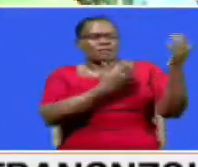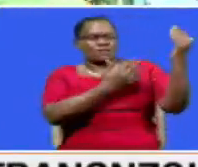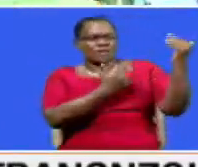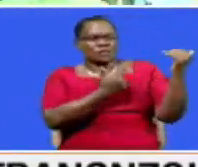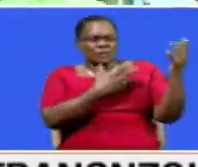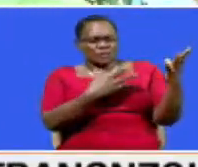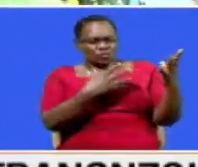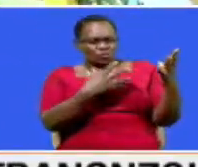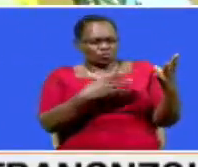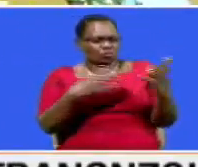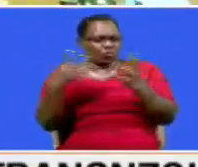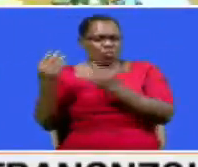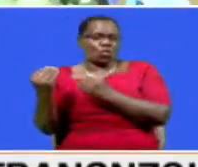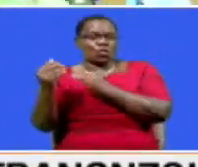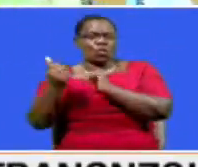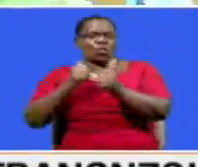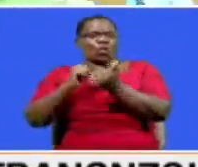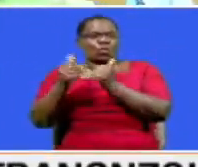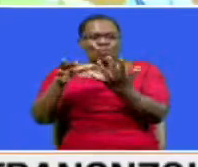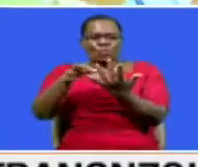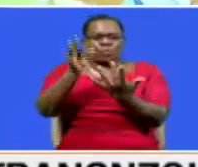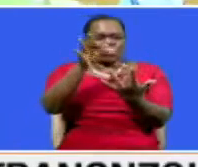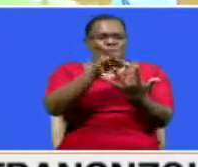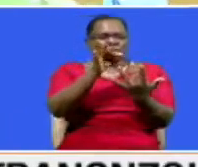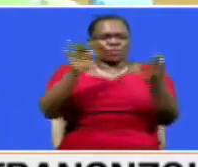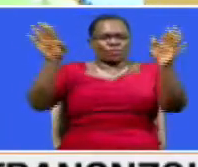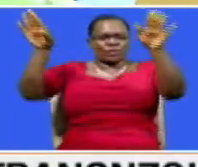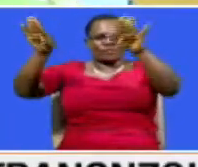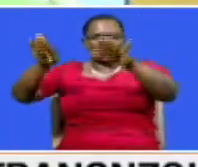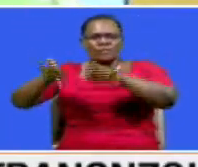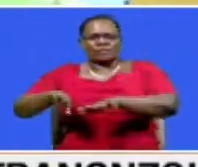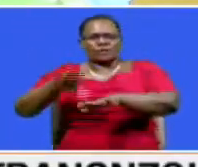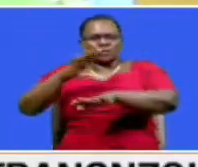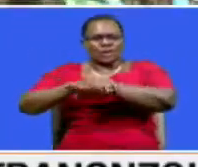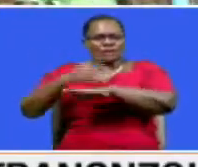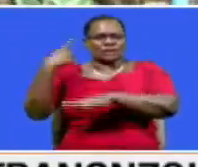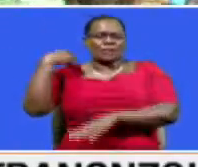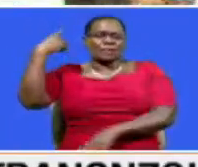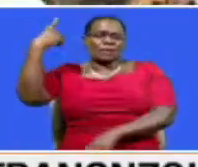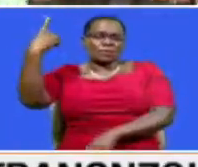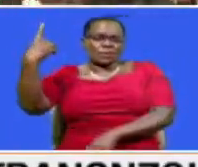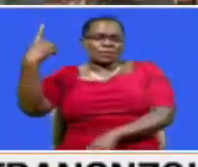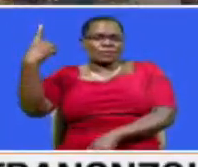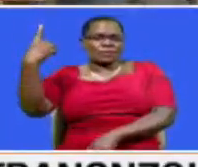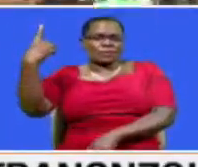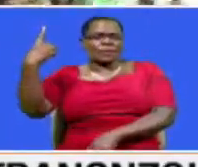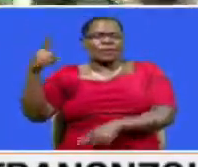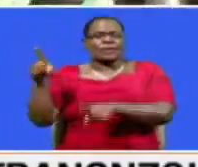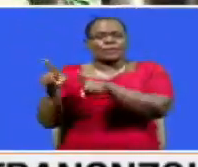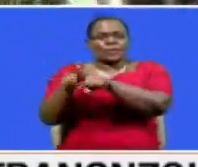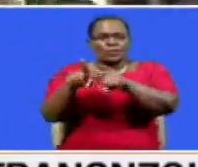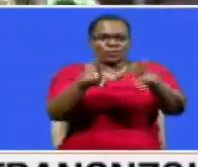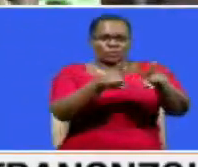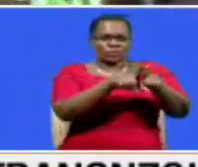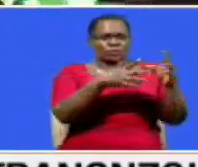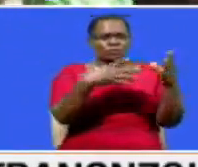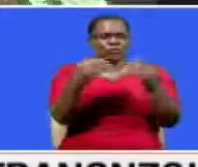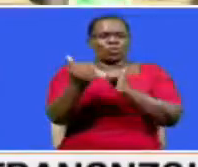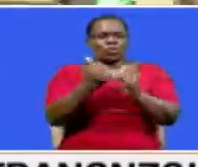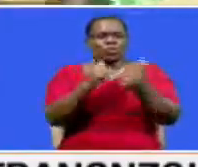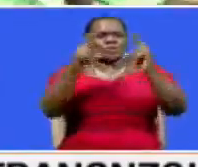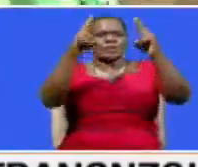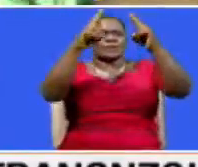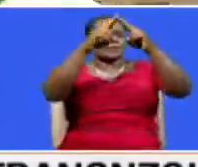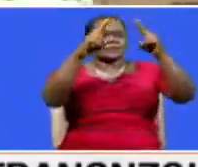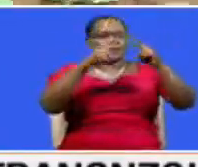kwenda katika michuano ya eneo ya Rift Valley na kuibuka wa kwanza, na pia kuenda katika mchezo wa